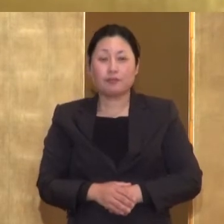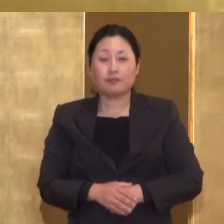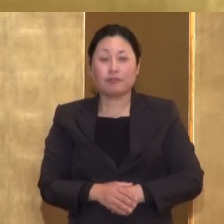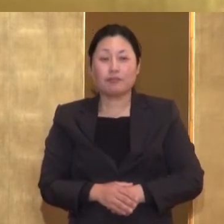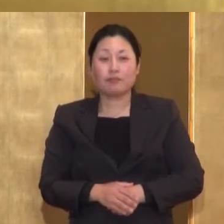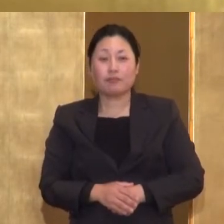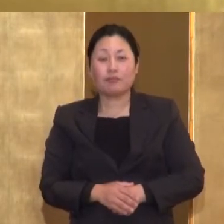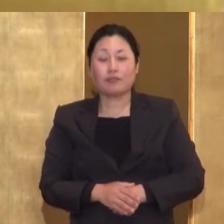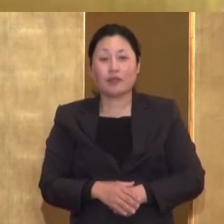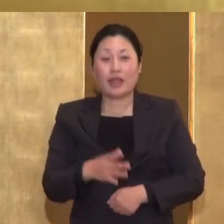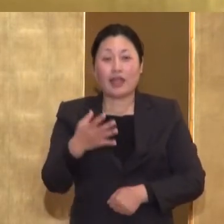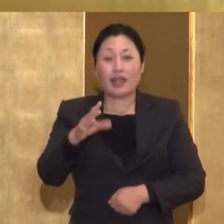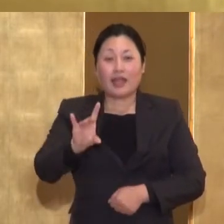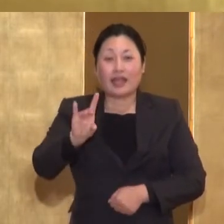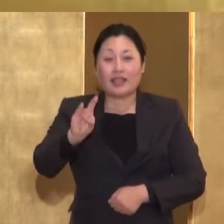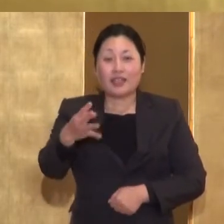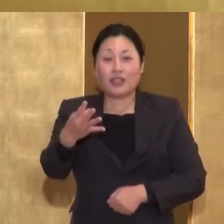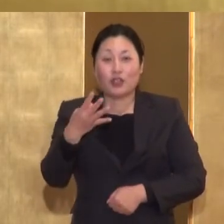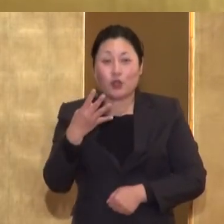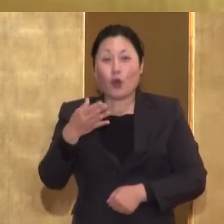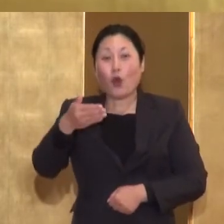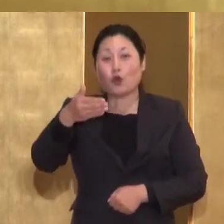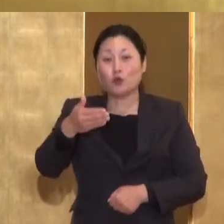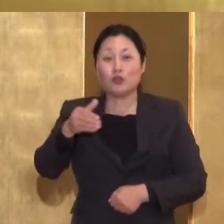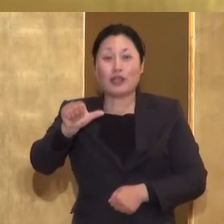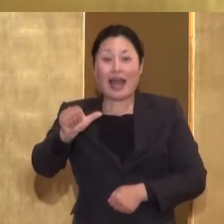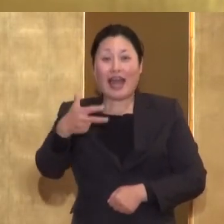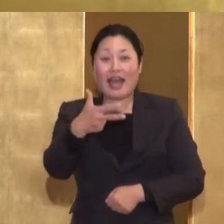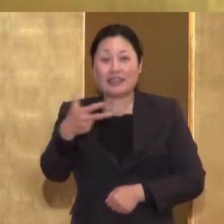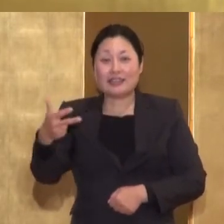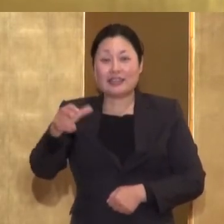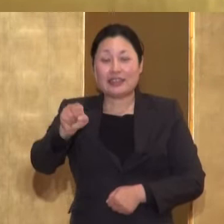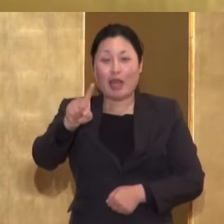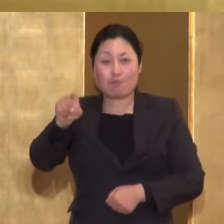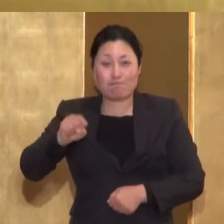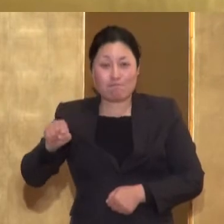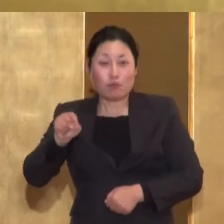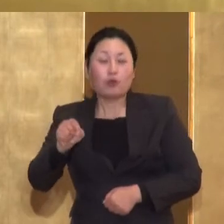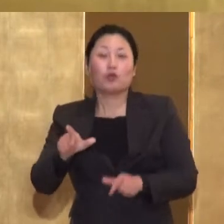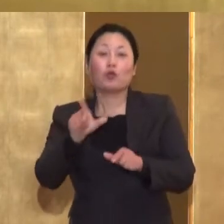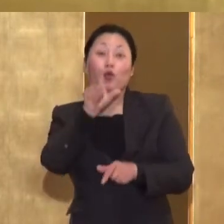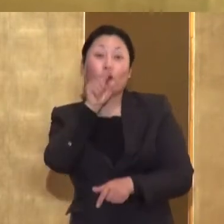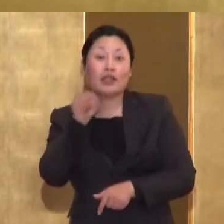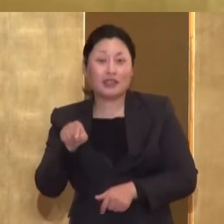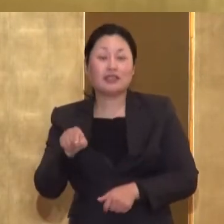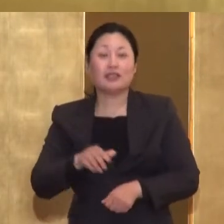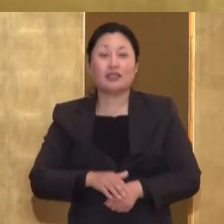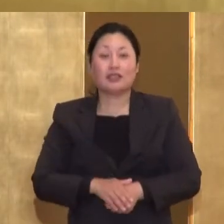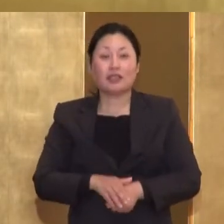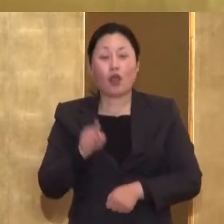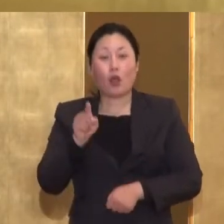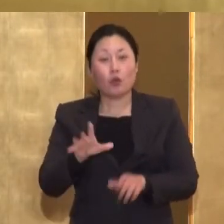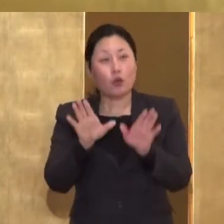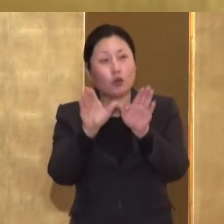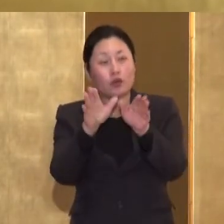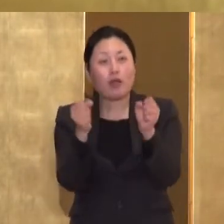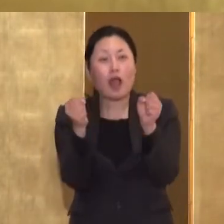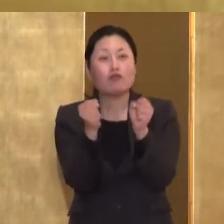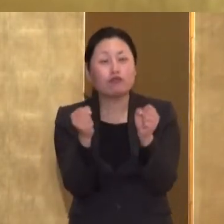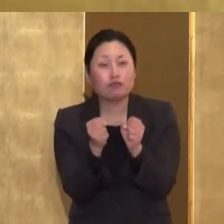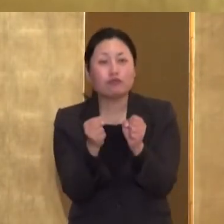曲アサジン、曲アジさん、曲アジさんという鳥がいます。この鳥は冬にな